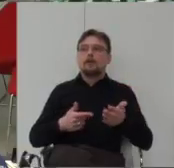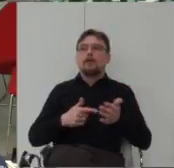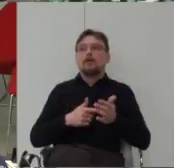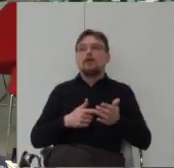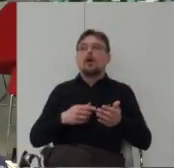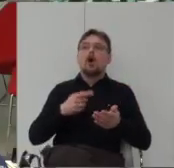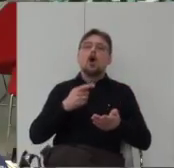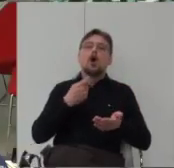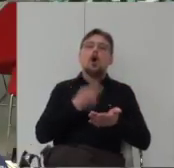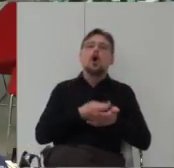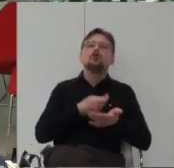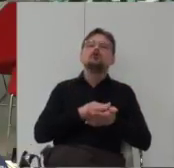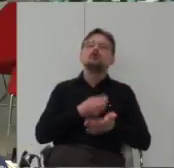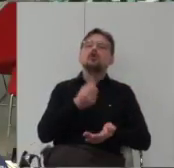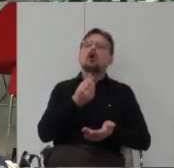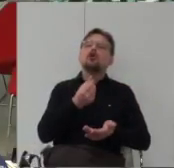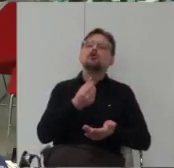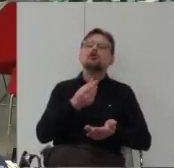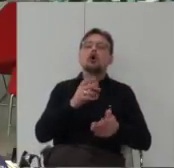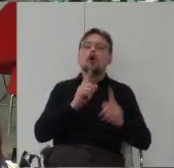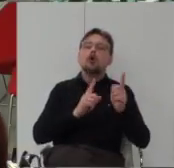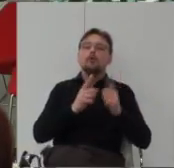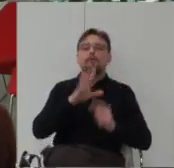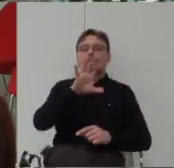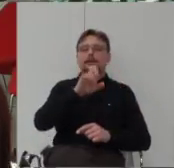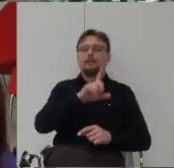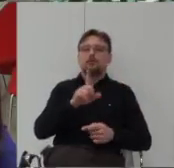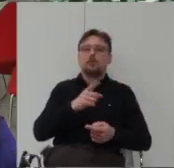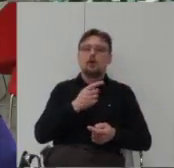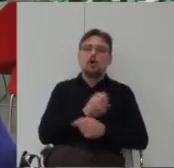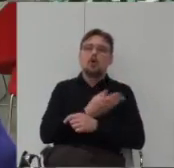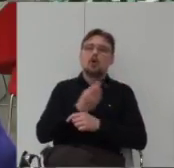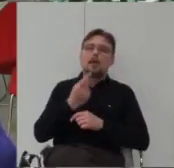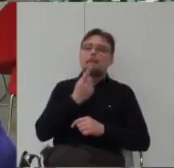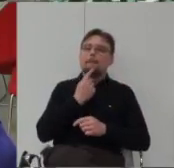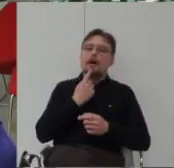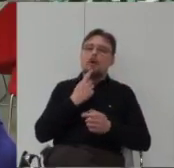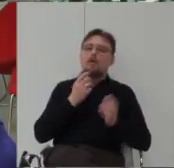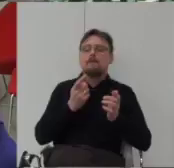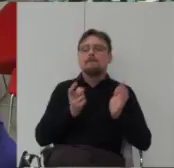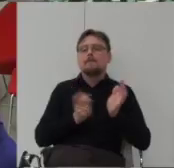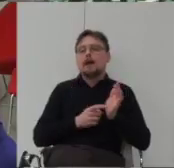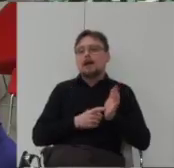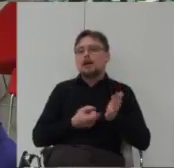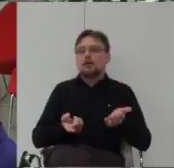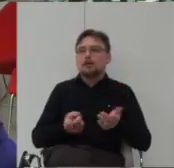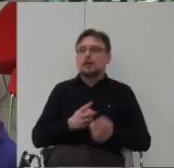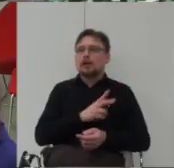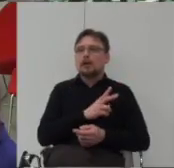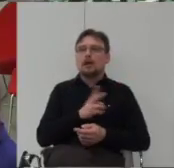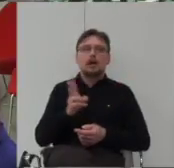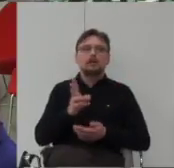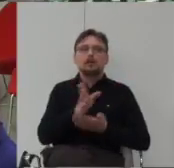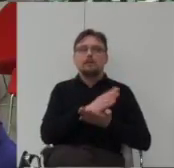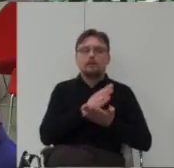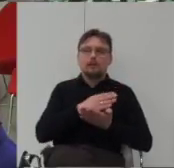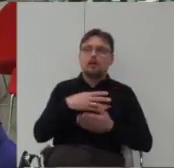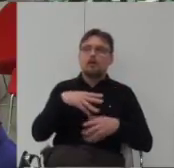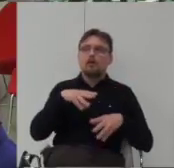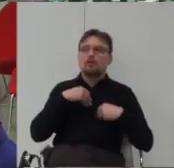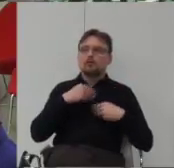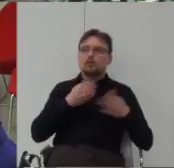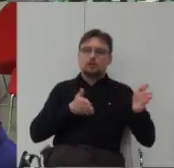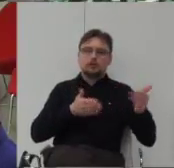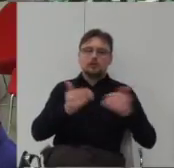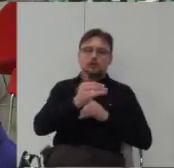było 500 zł. Rośliny, które tam zasadzono, są dość mało wymagające. Każdy wydział dostał swoją skrzynkę